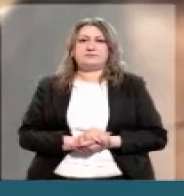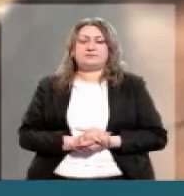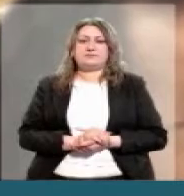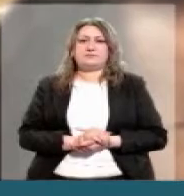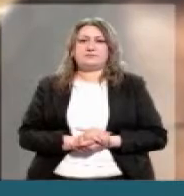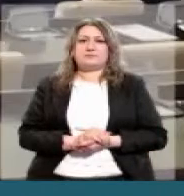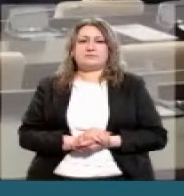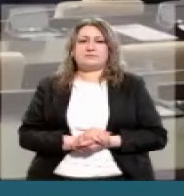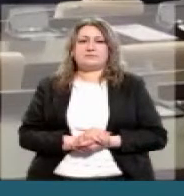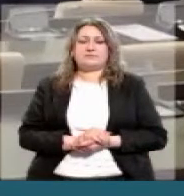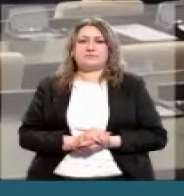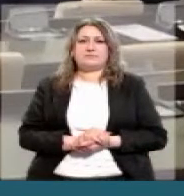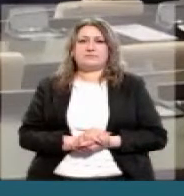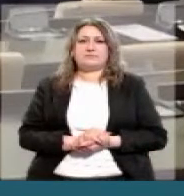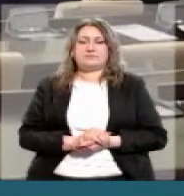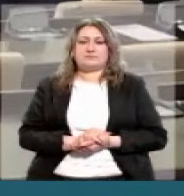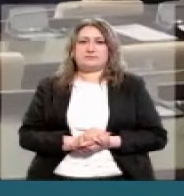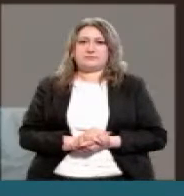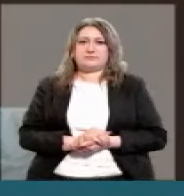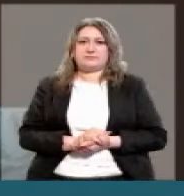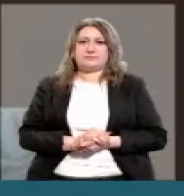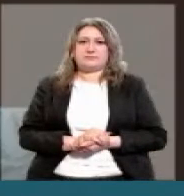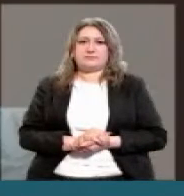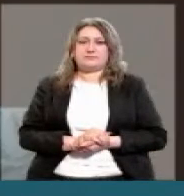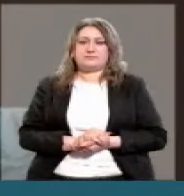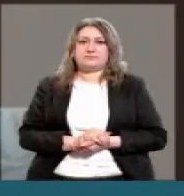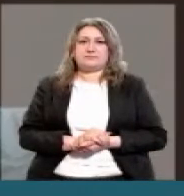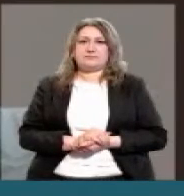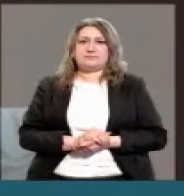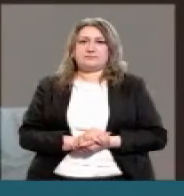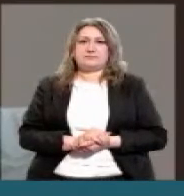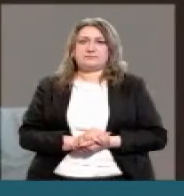оларды көшіру мәселесіне де әлем қауымдастығы алдында жауаптымыз.